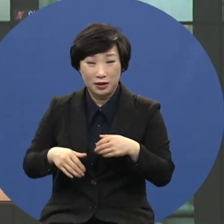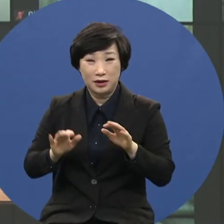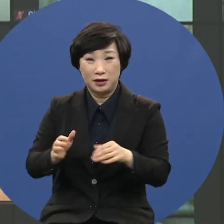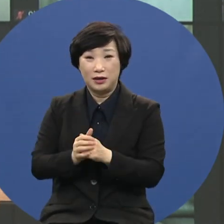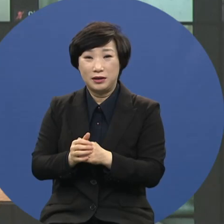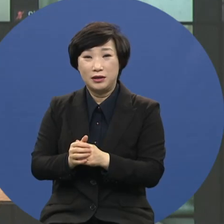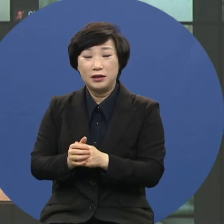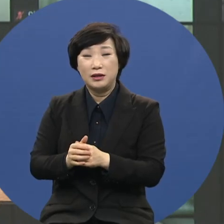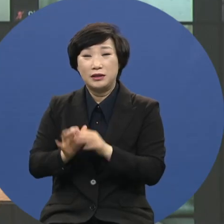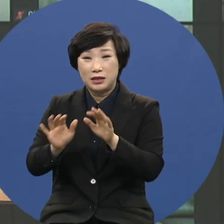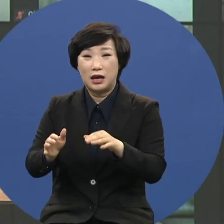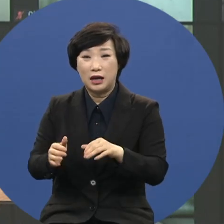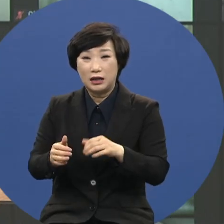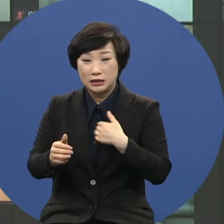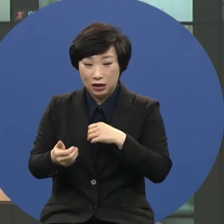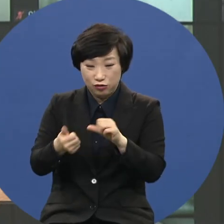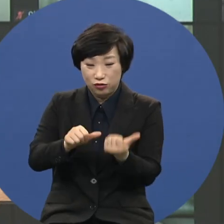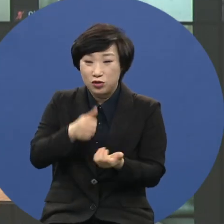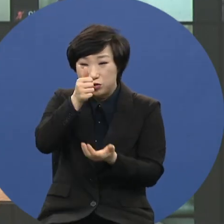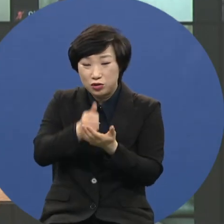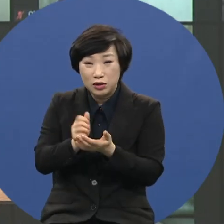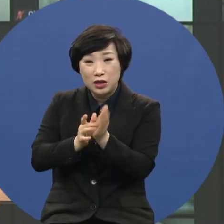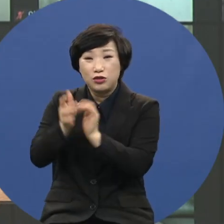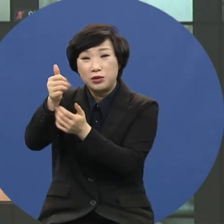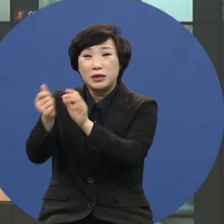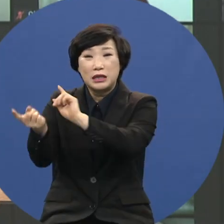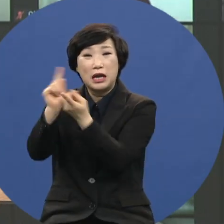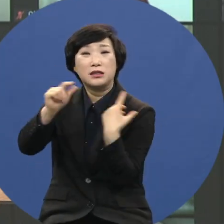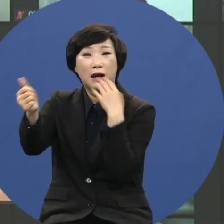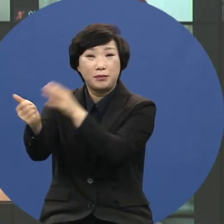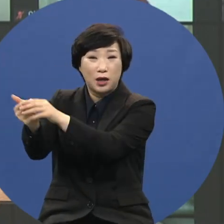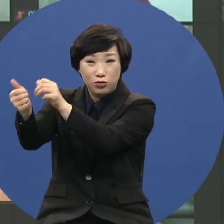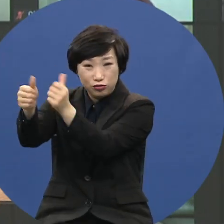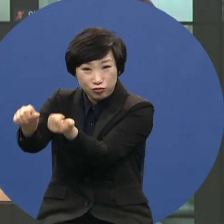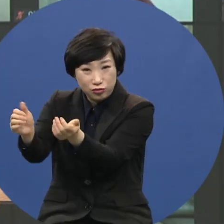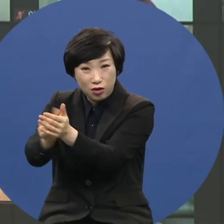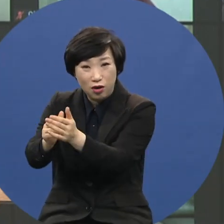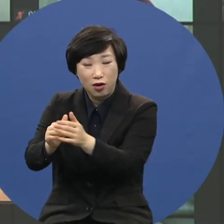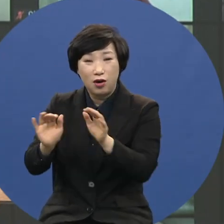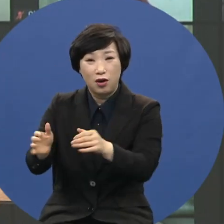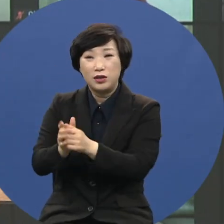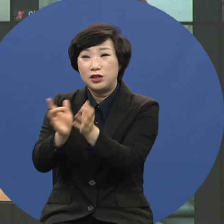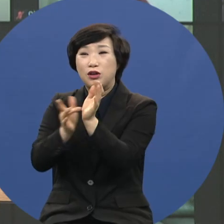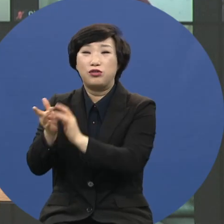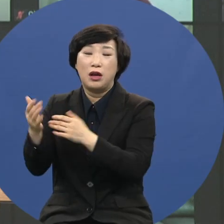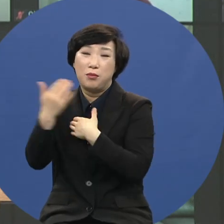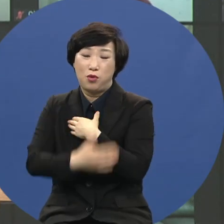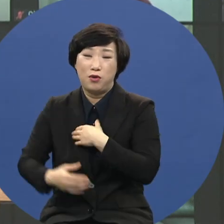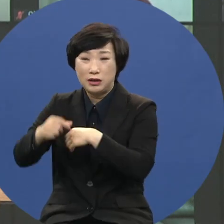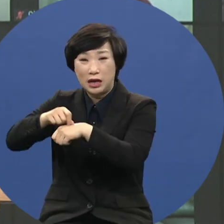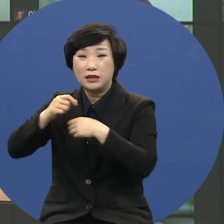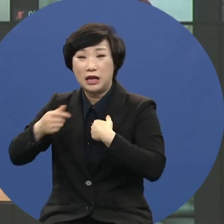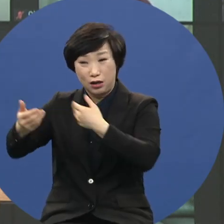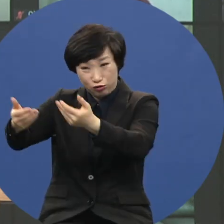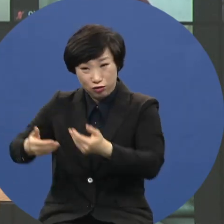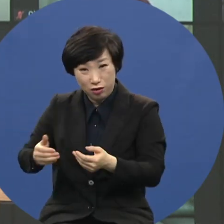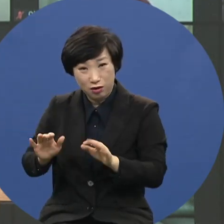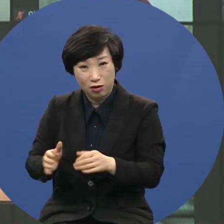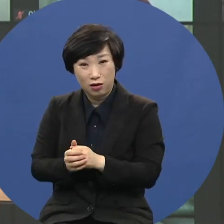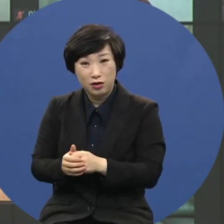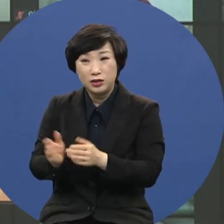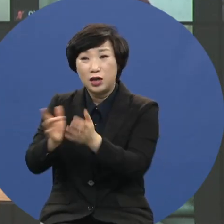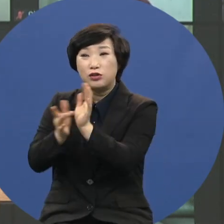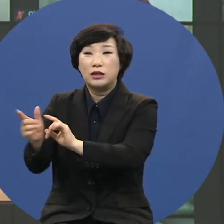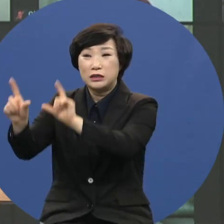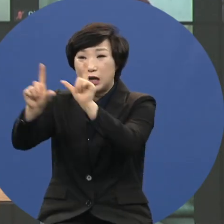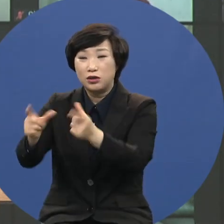내가 내 죽을 죄를 담당하고 이렇게 죽어서 내 몸과 살을 내게 주어 내가 살듯이